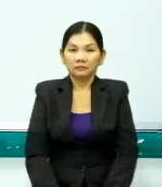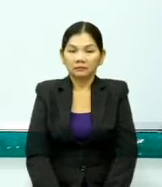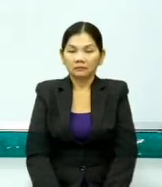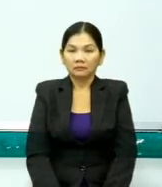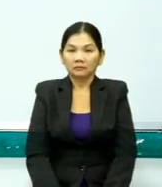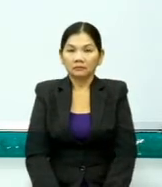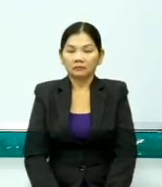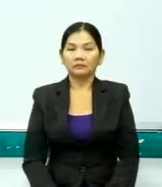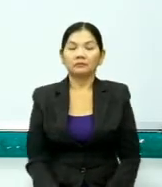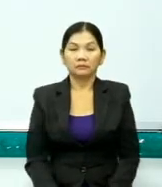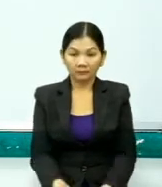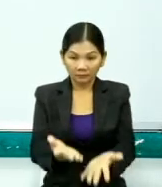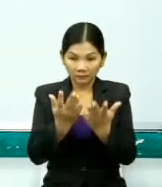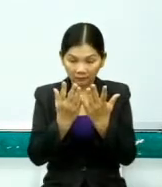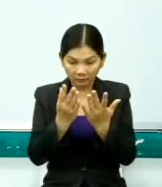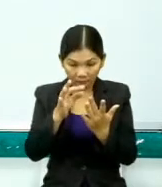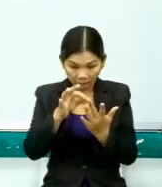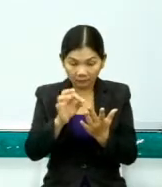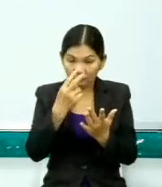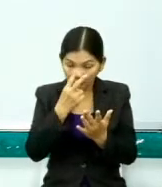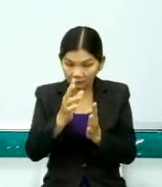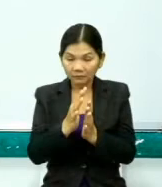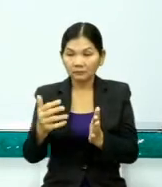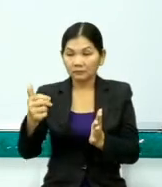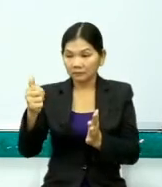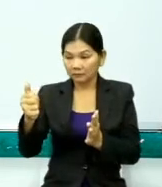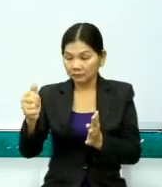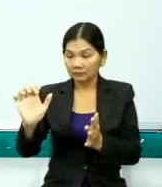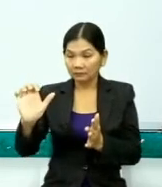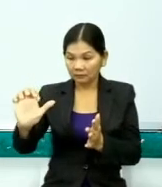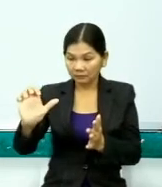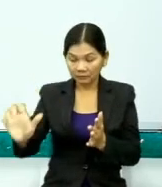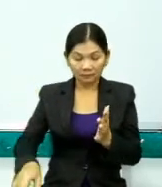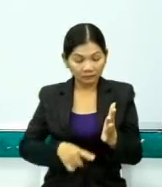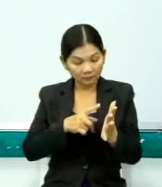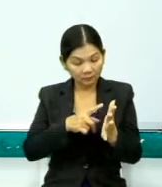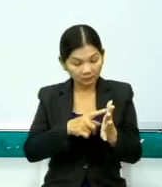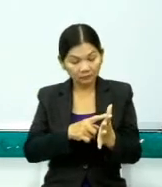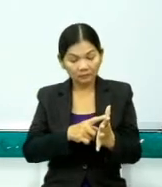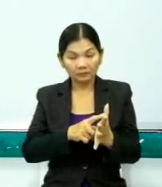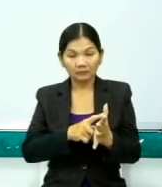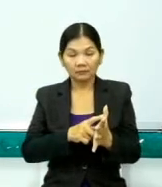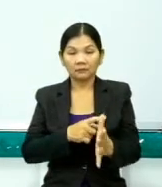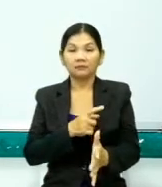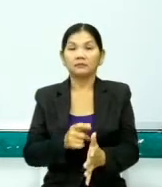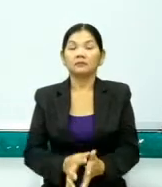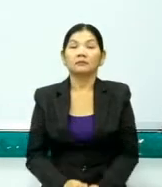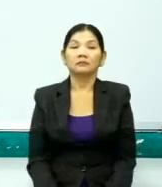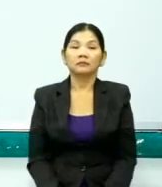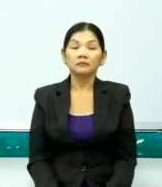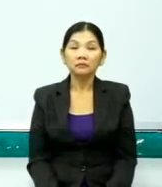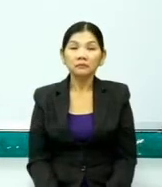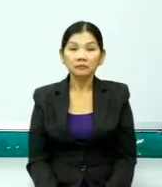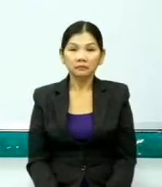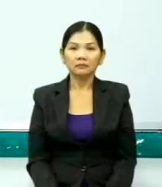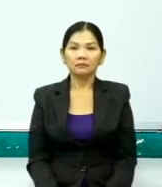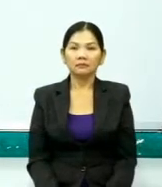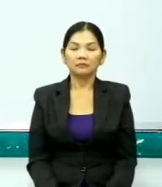chà con tiếng toát tầm nẹ cổ chạy cứ mình là sổ chó nâng sra ế